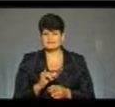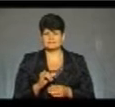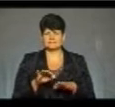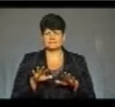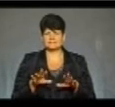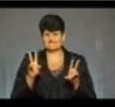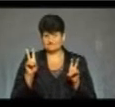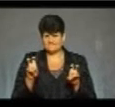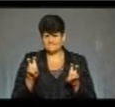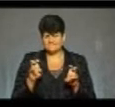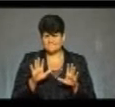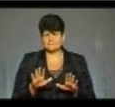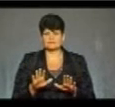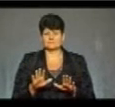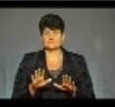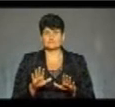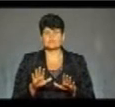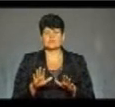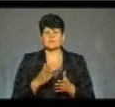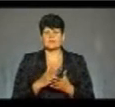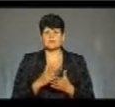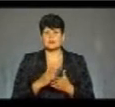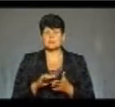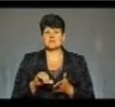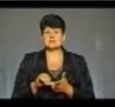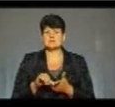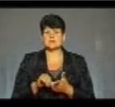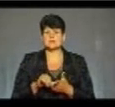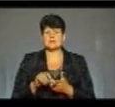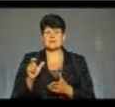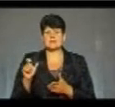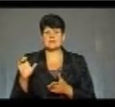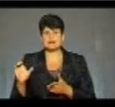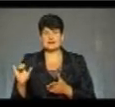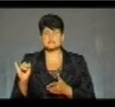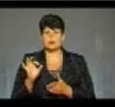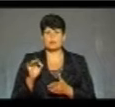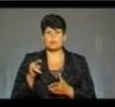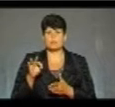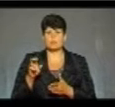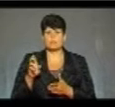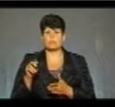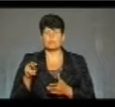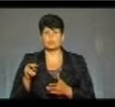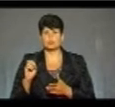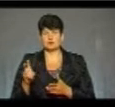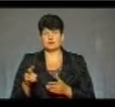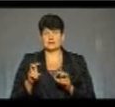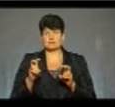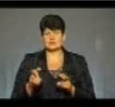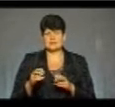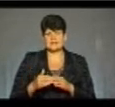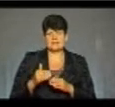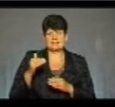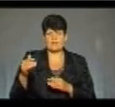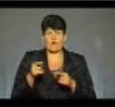так, в лапках з точки зору чинної влади, є представники ЄС і Опоблоку. Їх посадили по задвірках